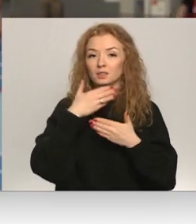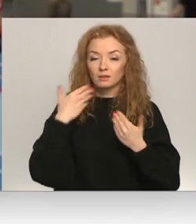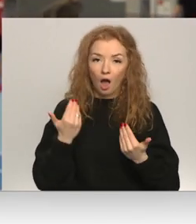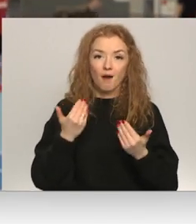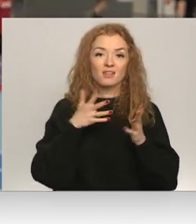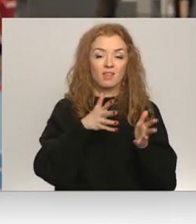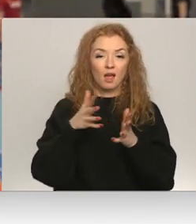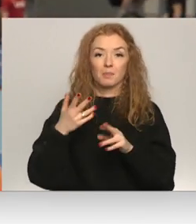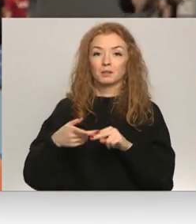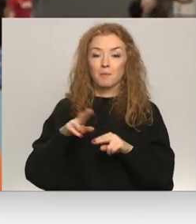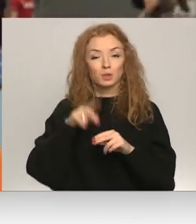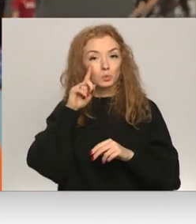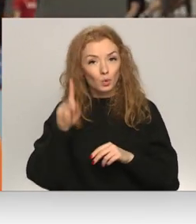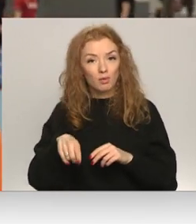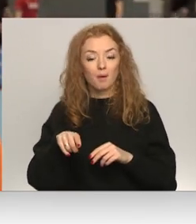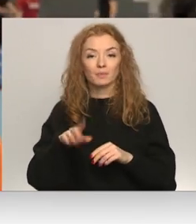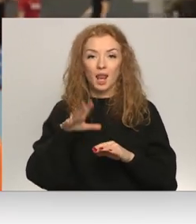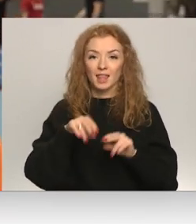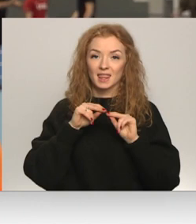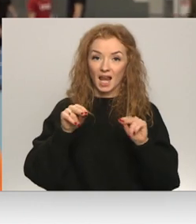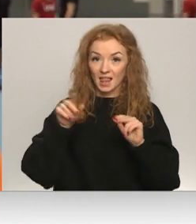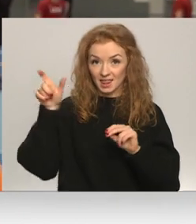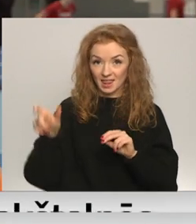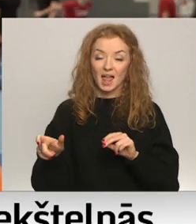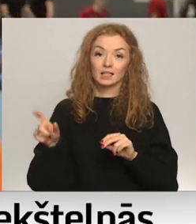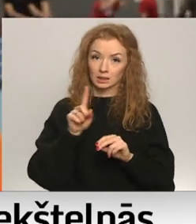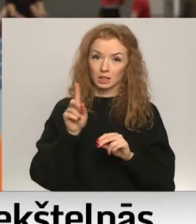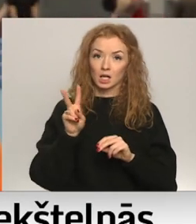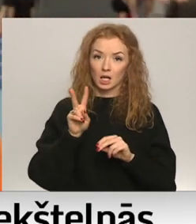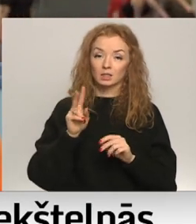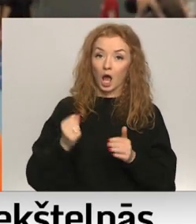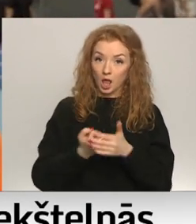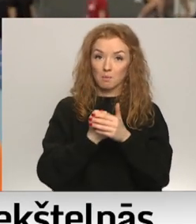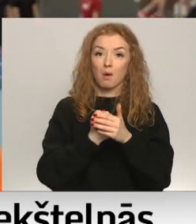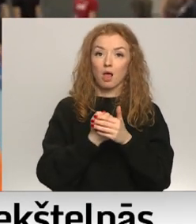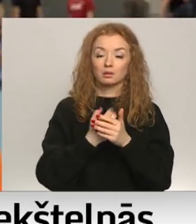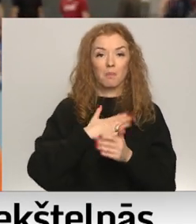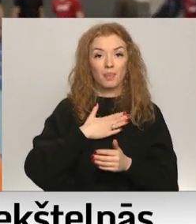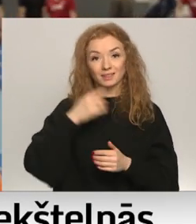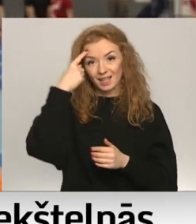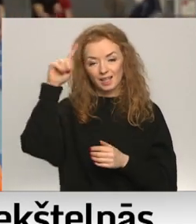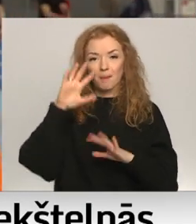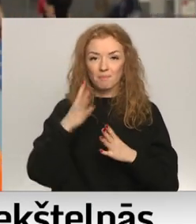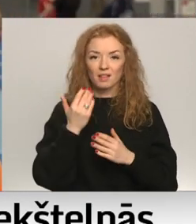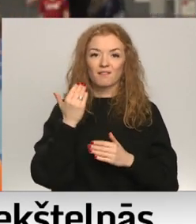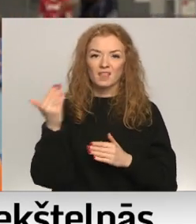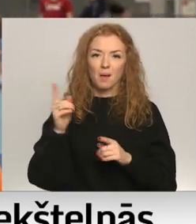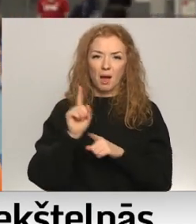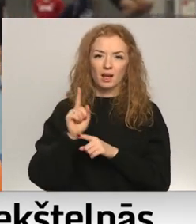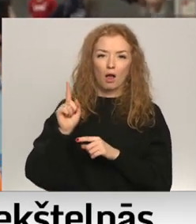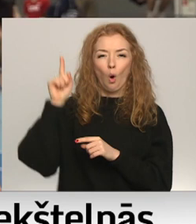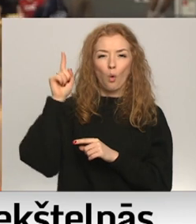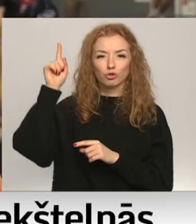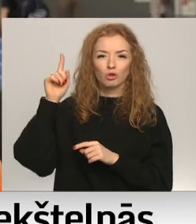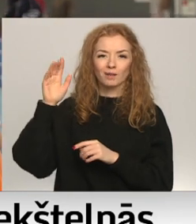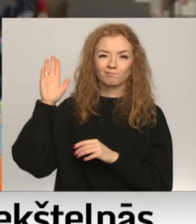un, protams, kaut vai treneris ir treneri, kuriem strādāju, kuri atbalsta vismaz manas idejas, bet viņiem arī ir spiediens no augšas, viņiem ir